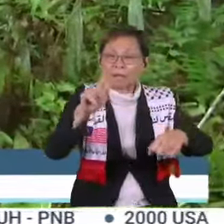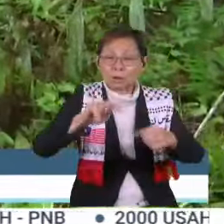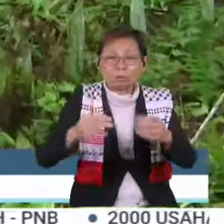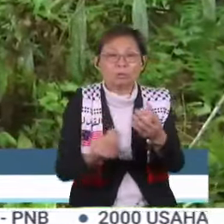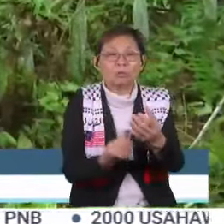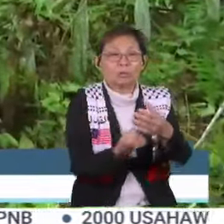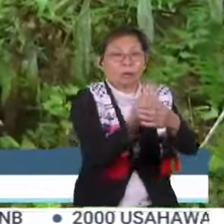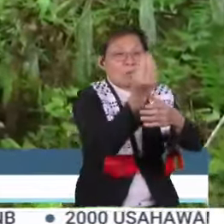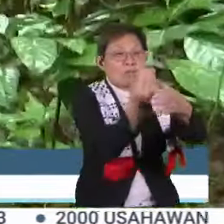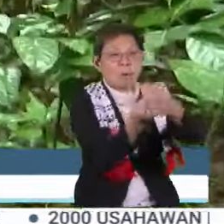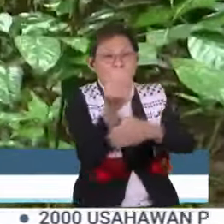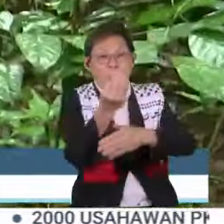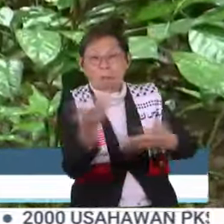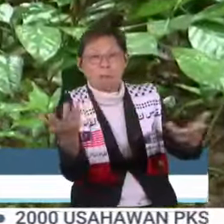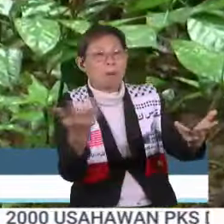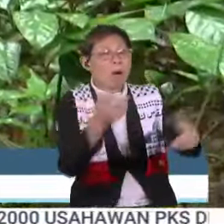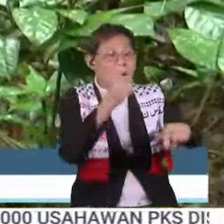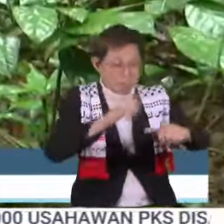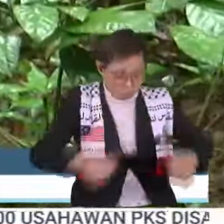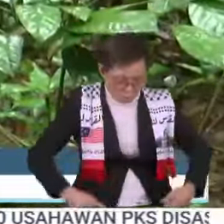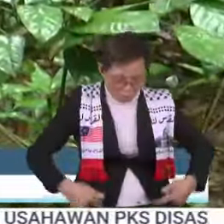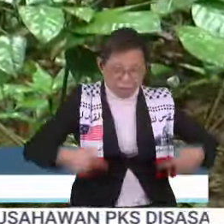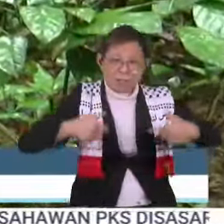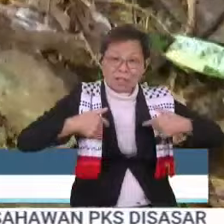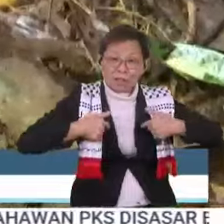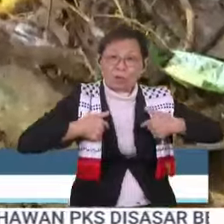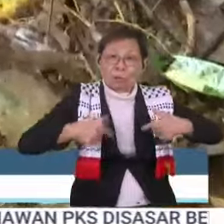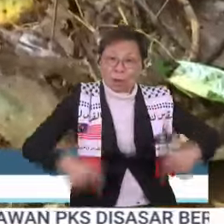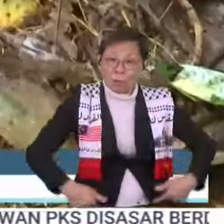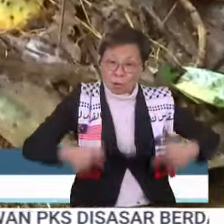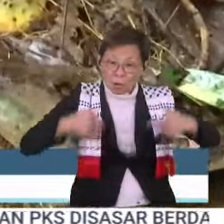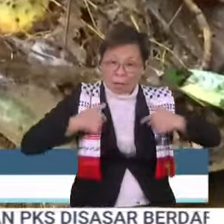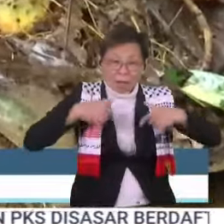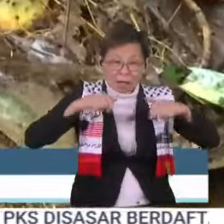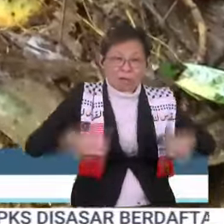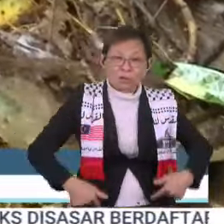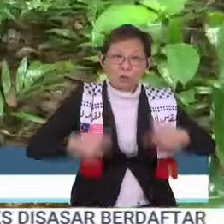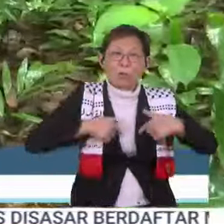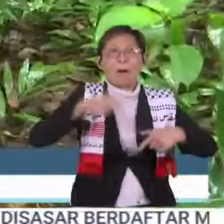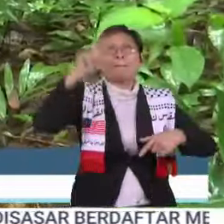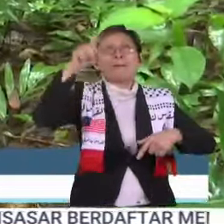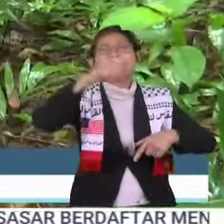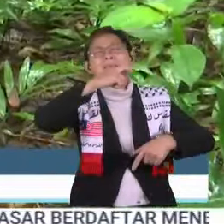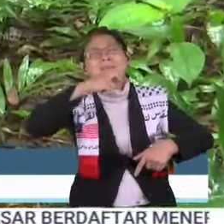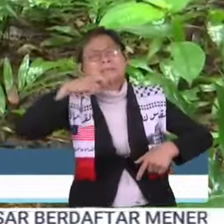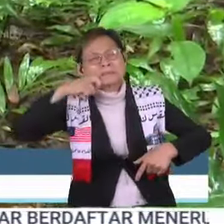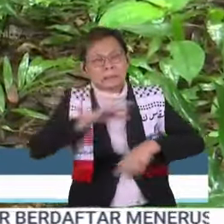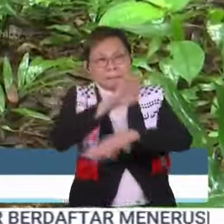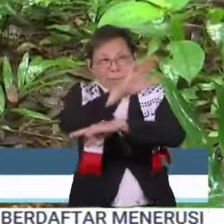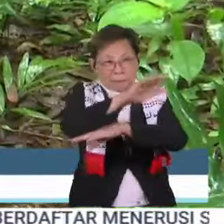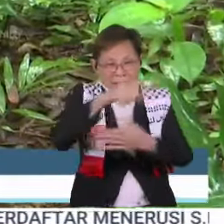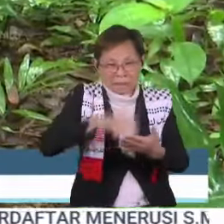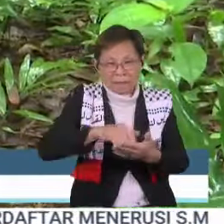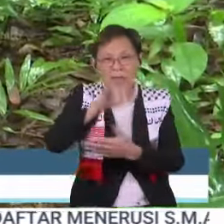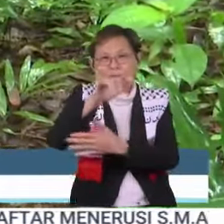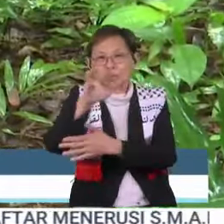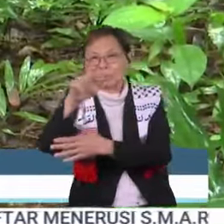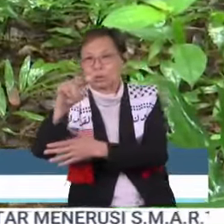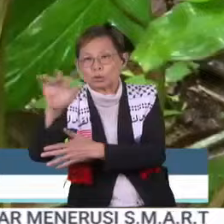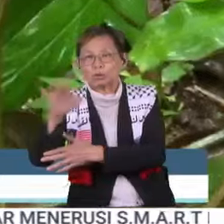hidup ketika musim kering kerana ia mempunyai simpanan air mencukupi dalam umbisinya. Bagi petani Muhammad Nur Yusuf,